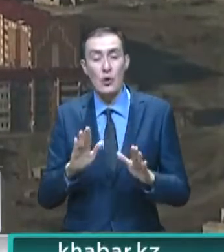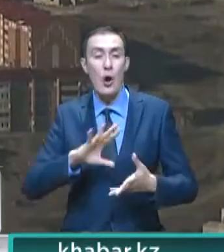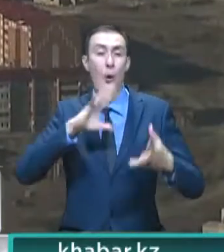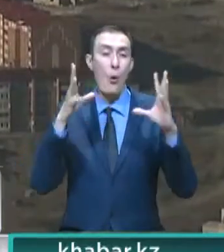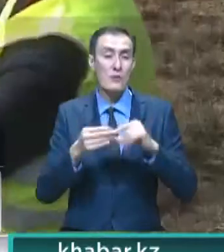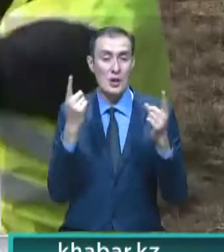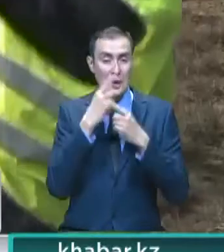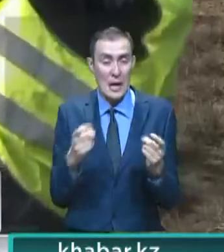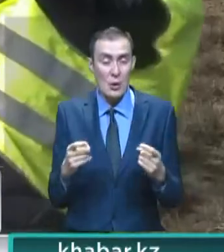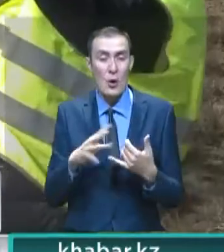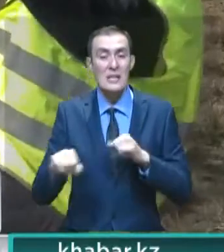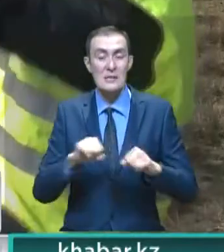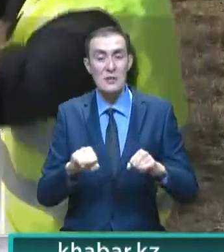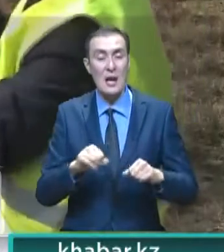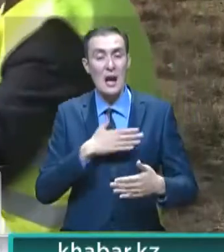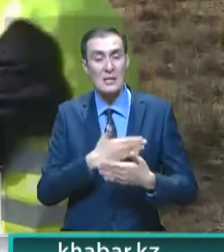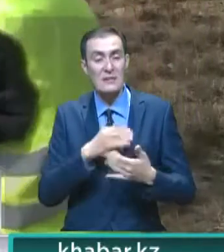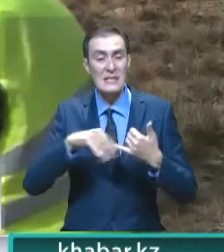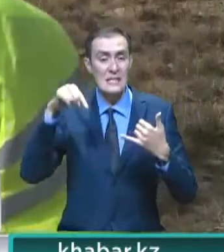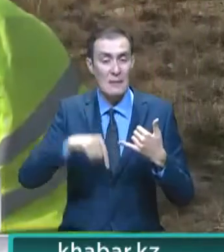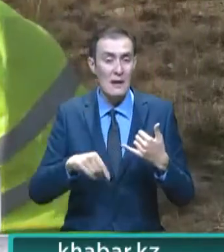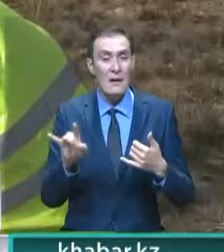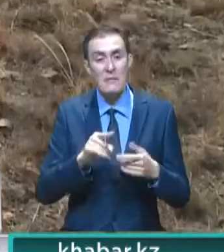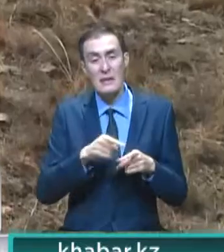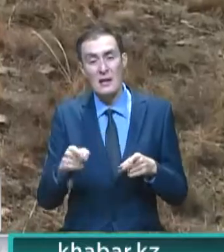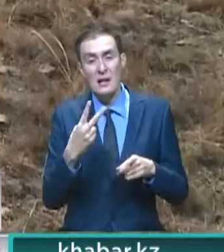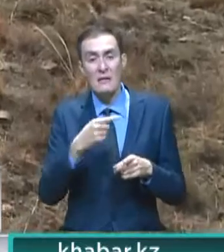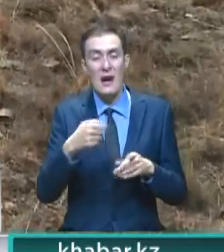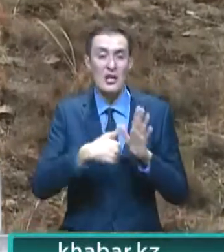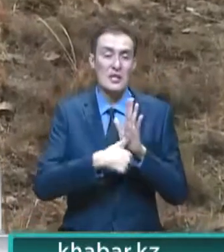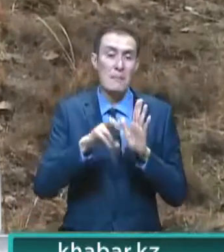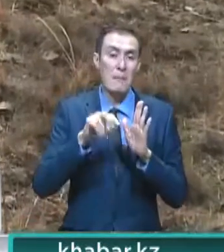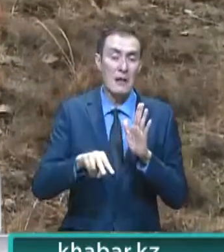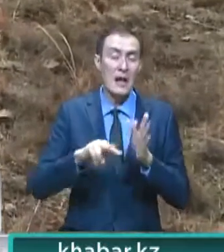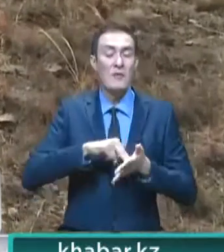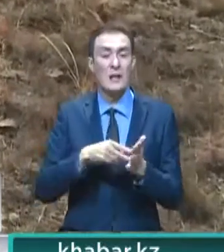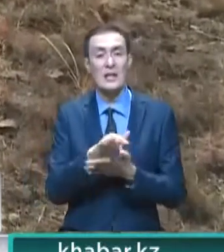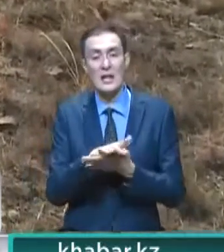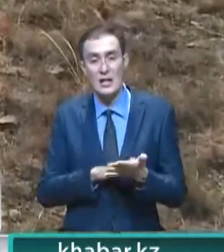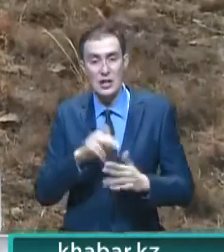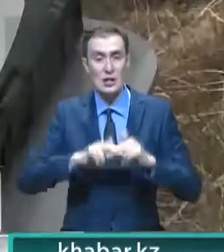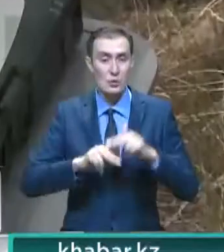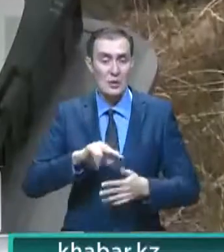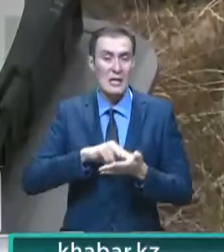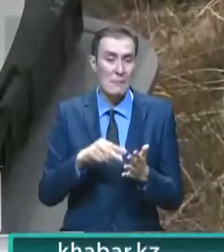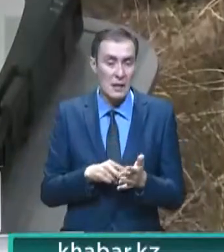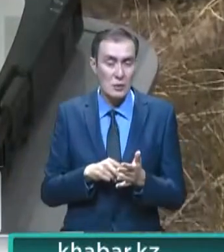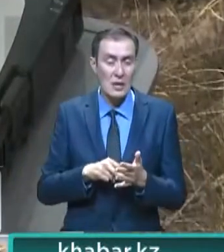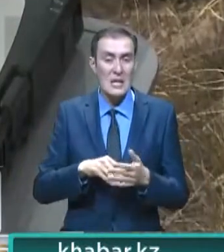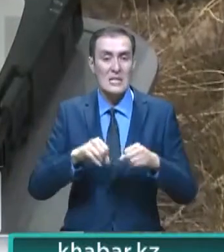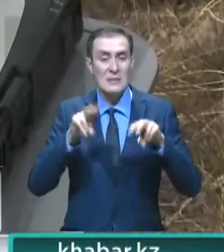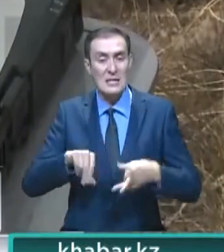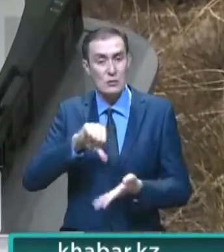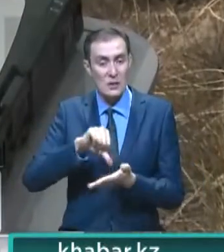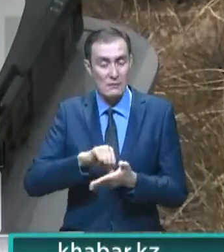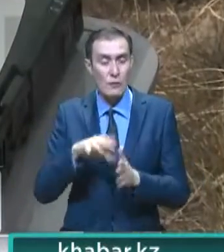общие данные о сейсмической активности почв в пределах 2-6 баллов. В планы дальнейшей застройки намерены вмешаться сейсмологи.